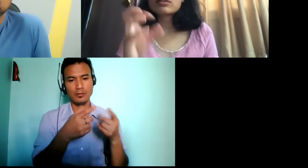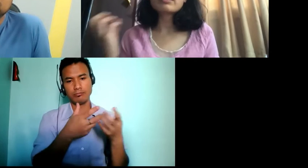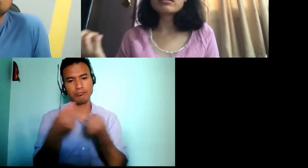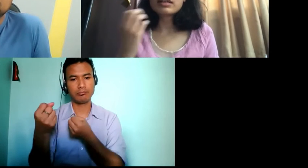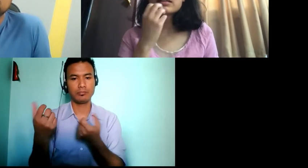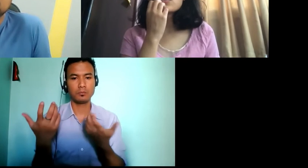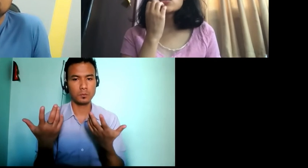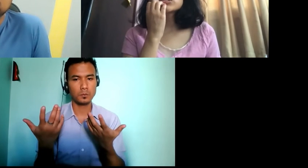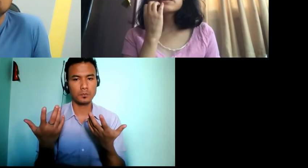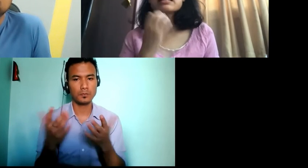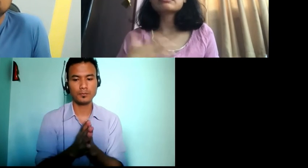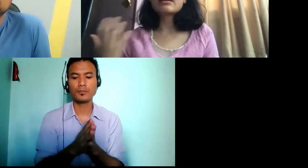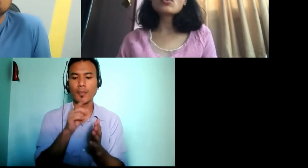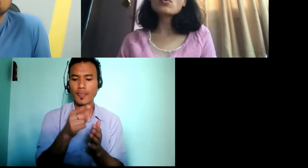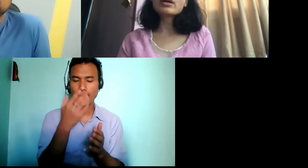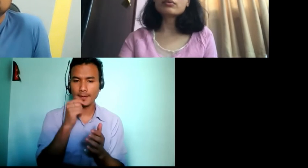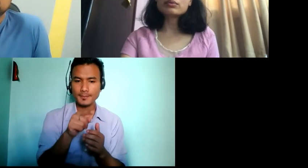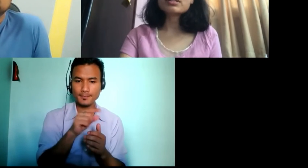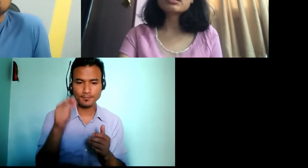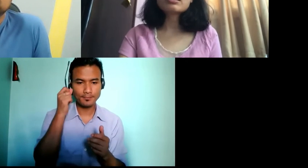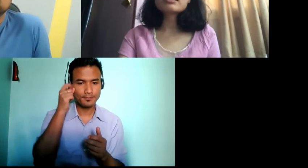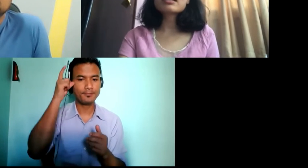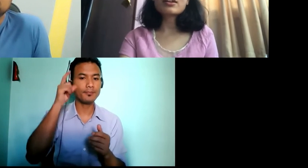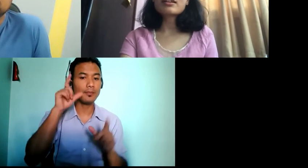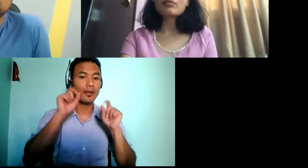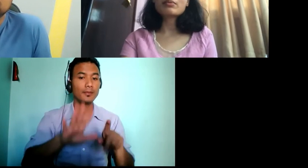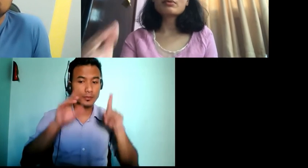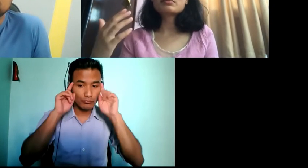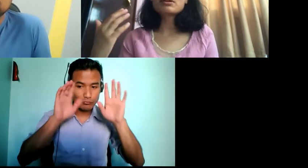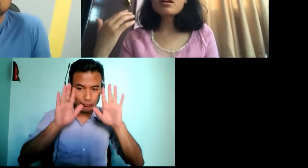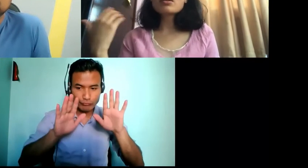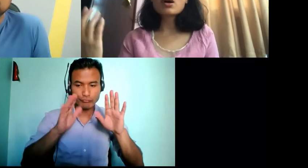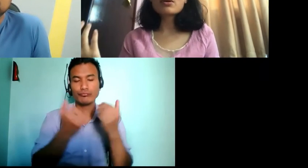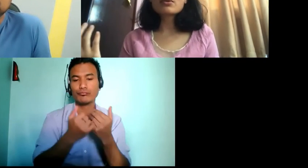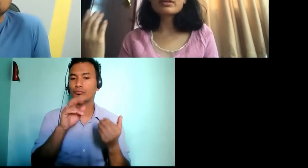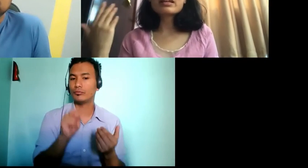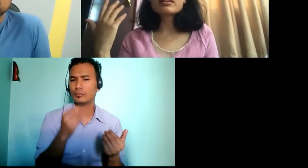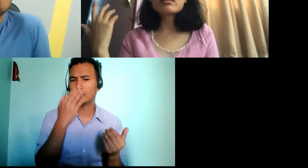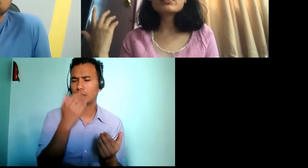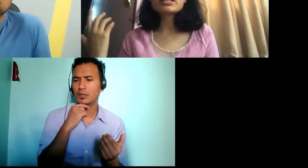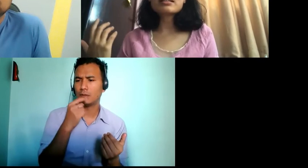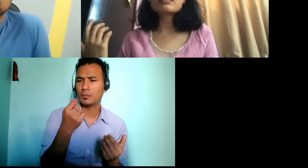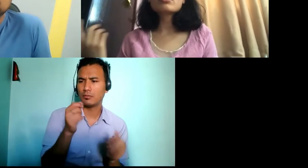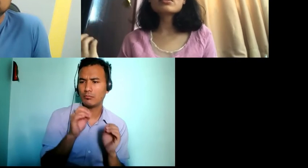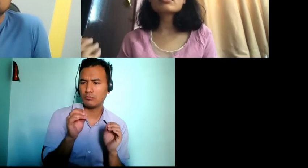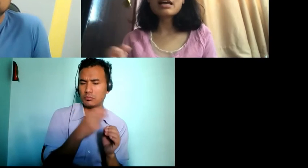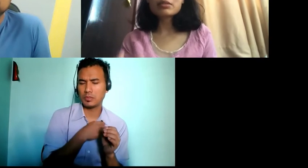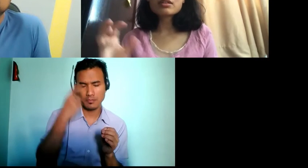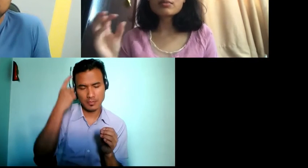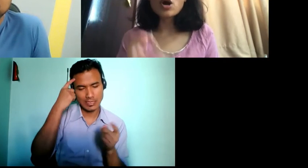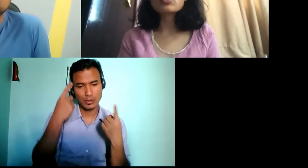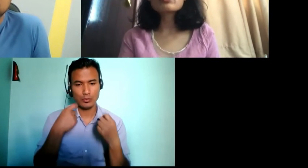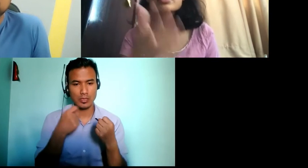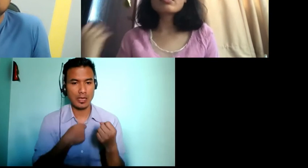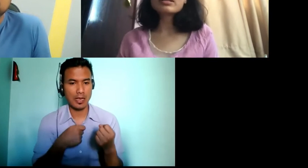दिइदिन्छ त्यो ब्याङ्कहरूले होइन। सो त्यसमा चाहिँ धेरै नै अवेर हुनु भन्छ, त्यसले गर्दाखेरि झन् हाम्रो भनौँ न नभएको बेला नि अब मेन्टल हेल्थमा कस्तो हुन्छ त,